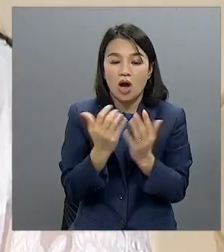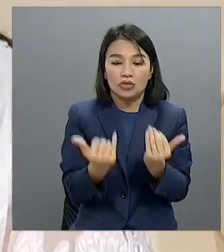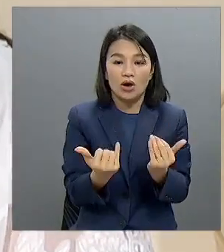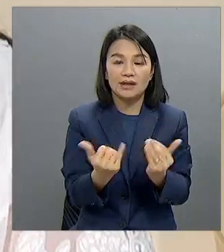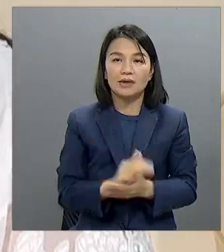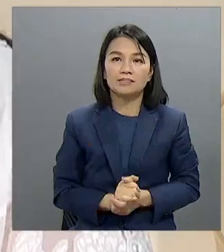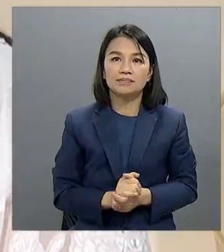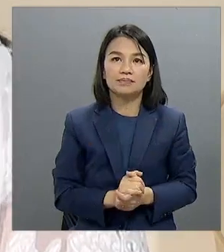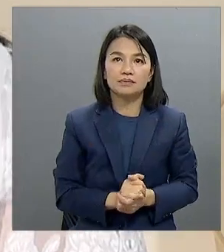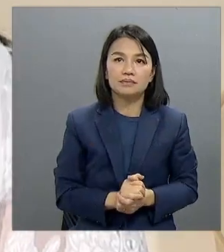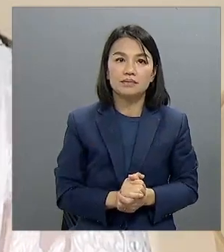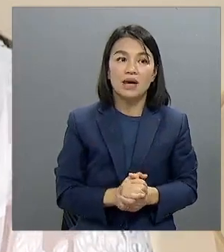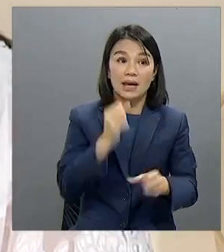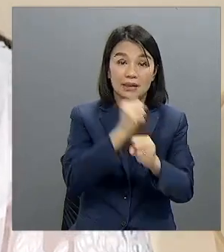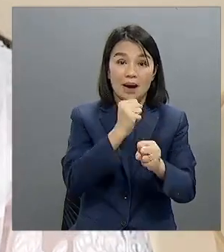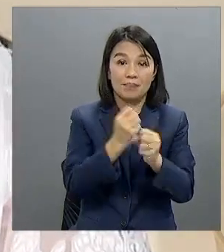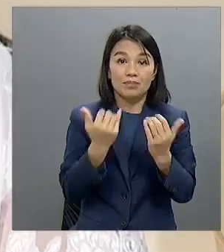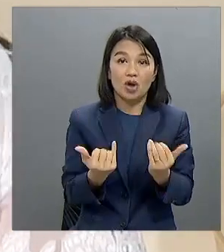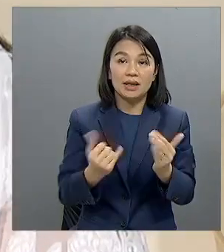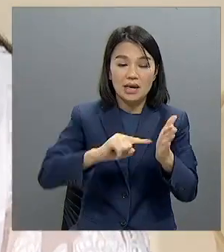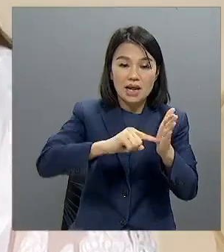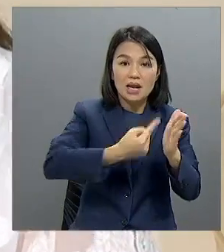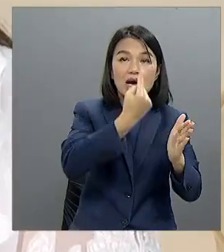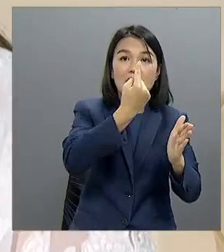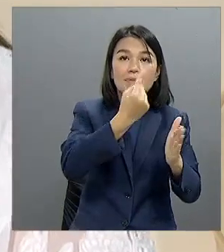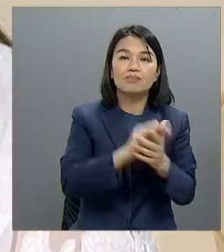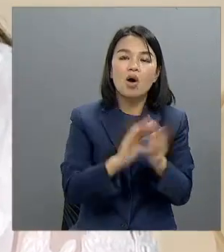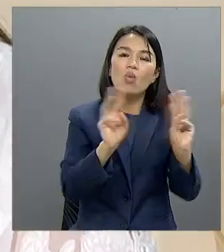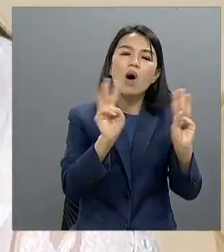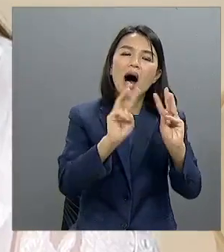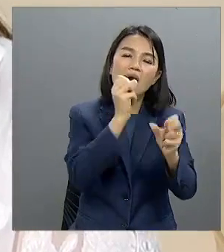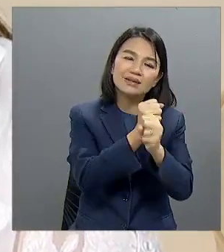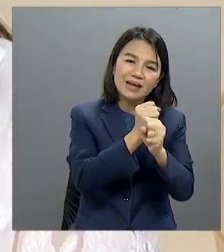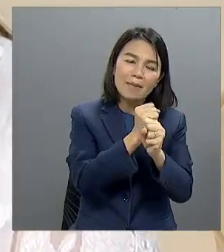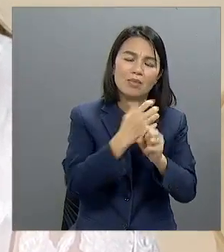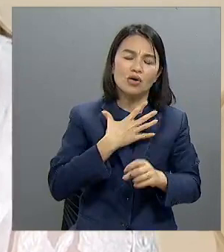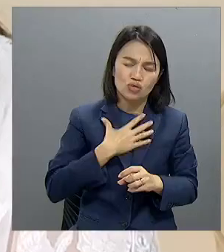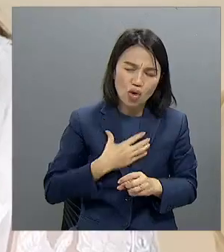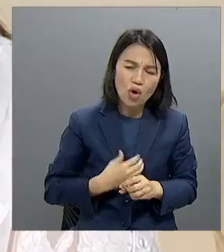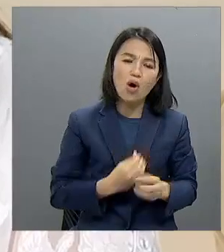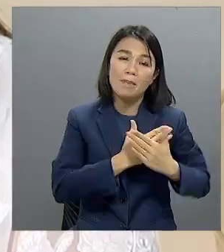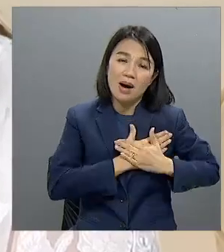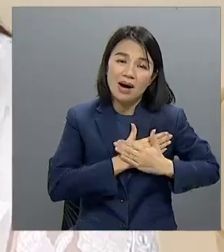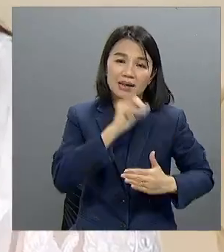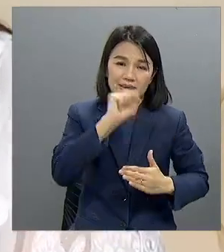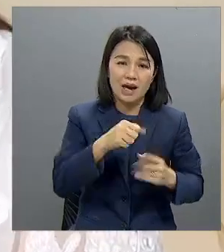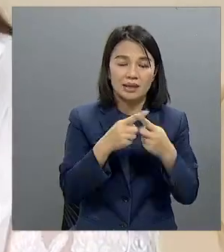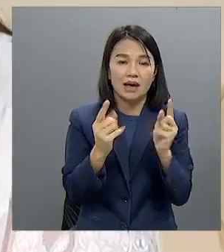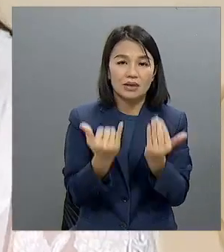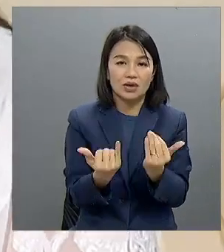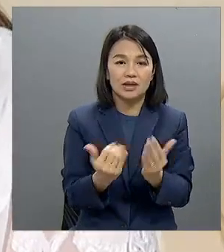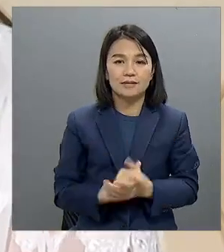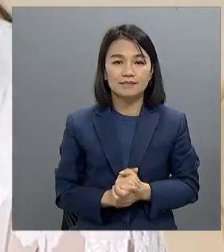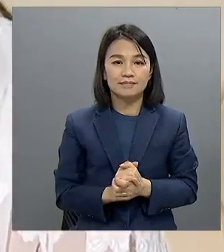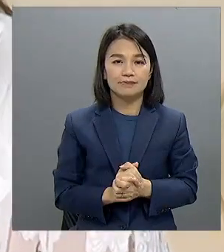สิ่งที่ทำอยู่เนี่ยแรกเริ่มเนี่ยมันเป็นเพียงแค่งานอดิเรกที่พี่ชอบอะไรเงี้ยค่ะแต่ตอนนี้พอช่วงวิ